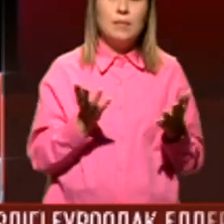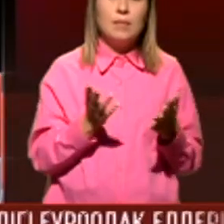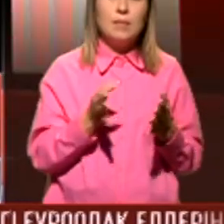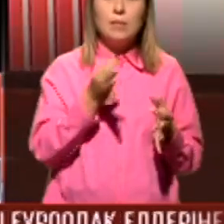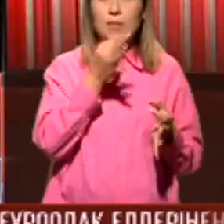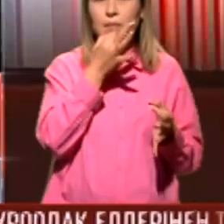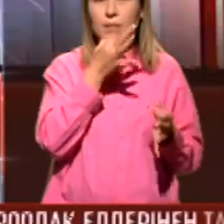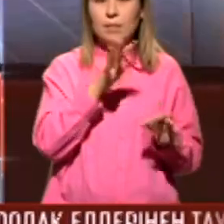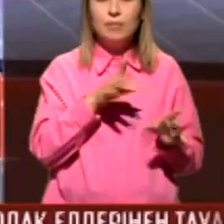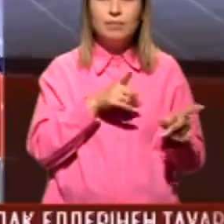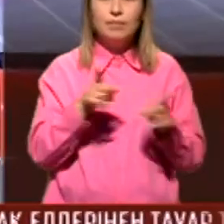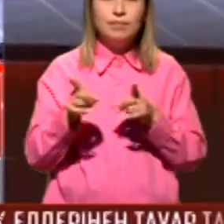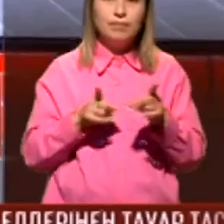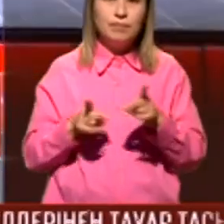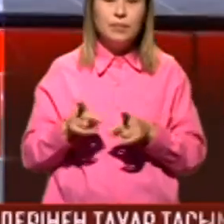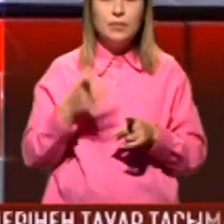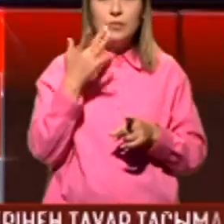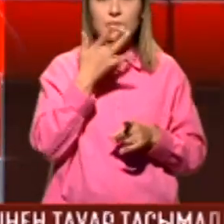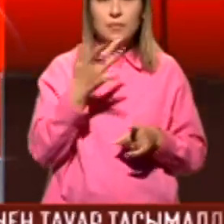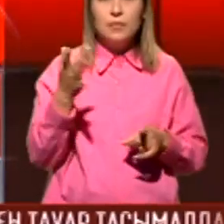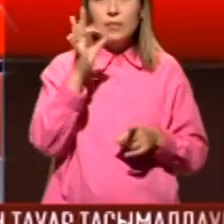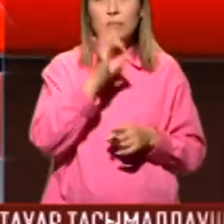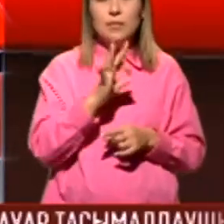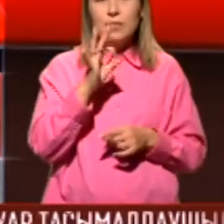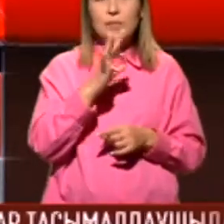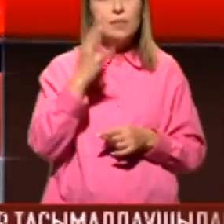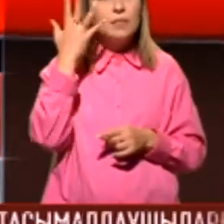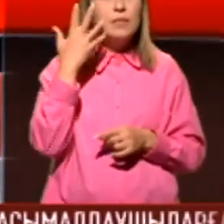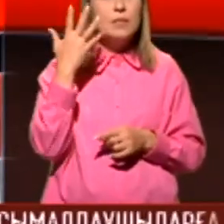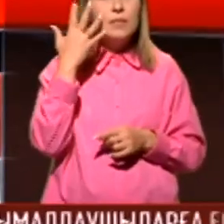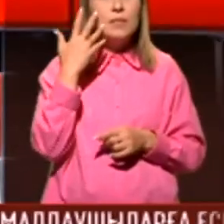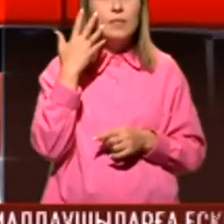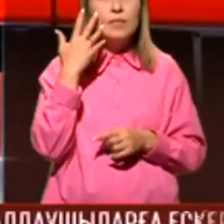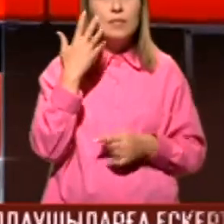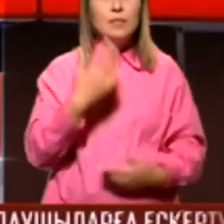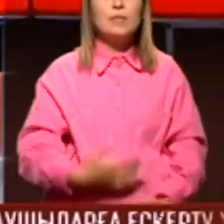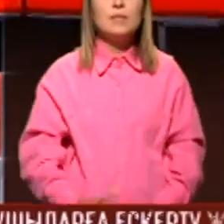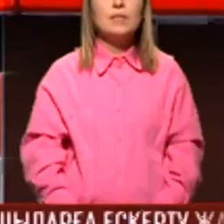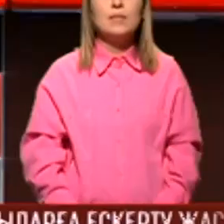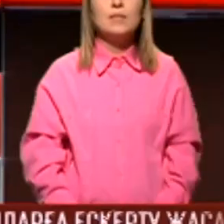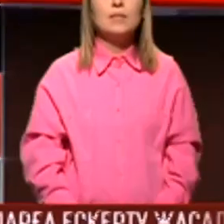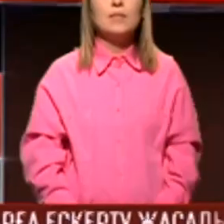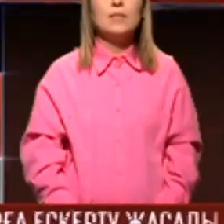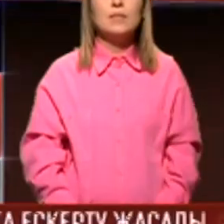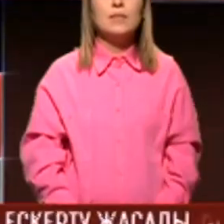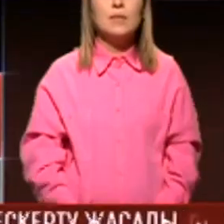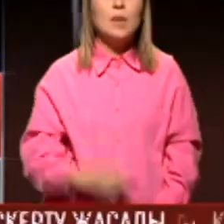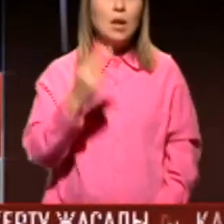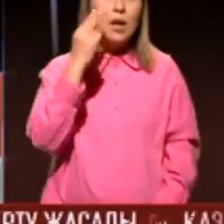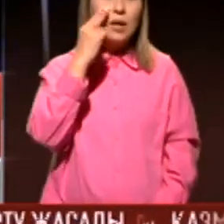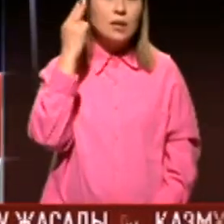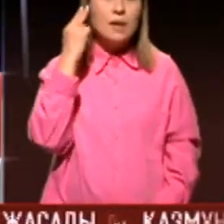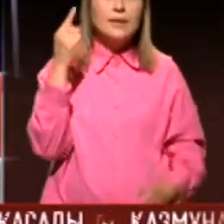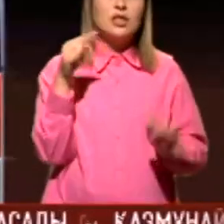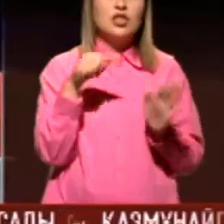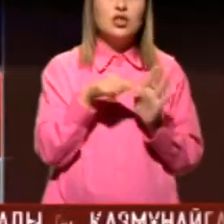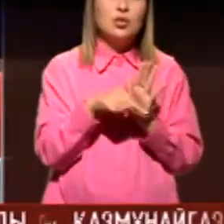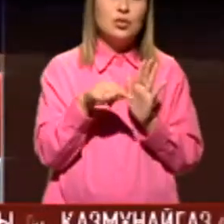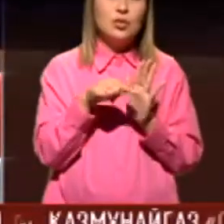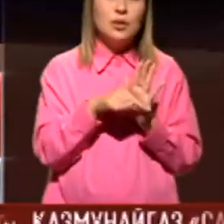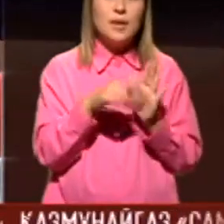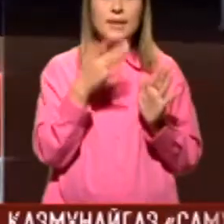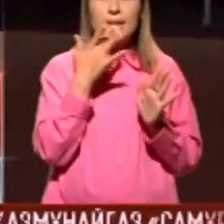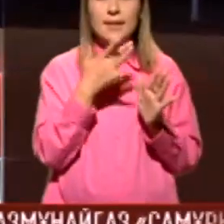кетіп жатырмыз. Осы әсіресе сыртқы саяси мәселелерге келгенде. Амангелді Мырза. Бұл тұрғыдан мысалы, Қытайдың ішінде енді